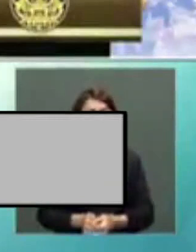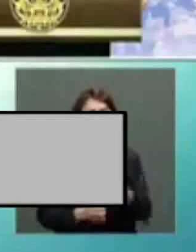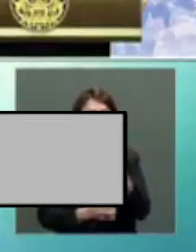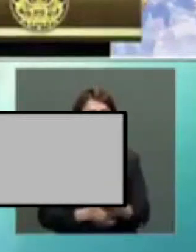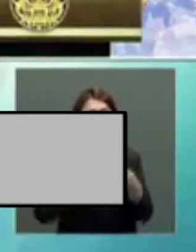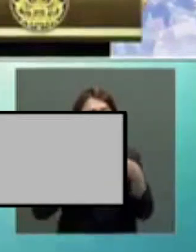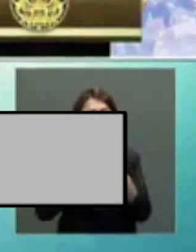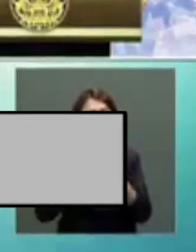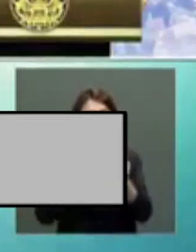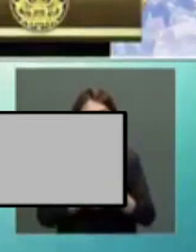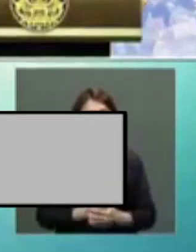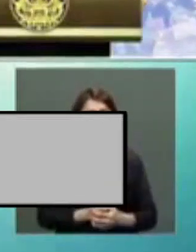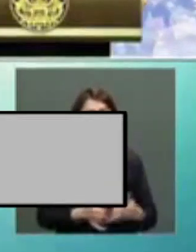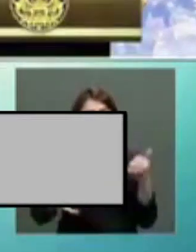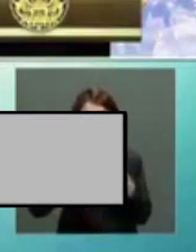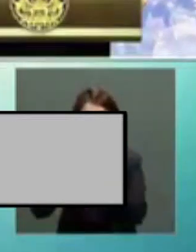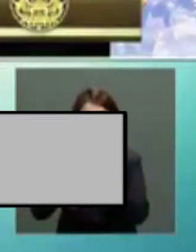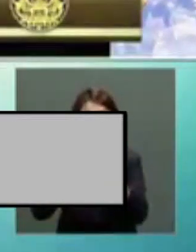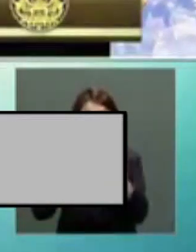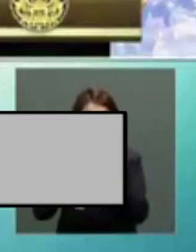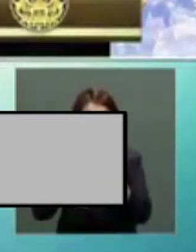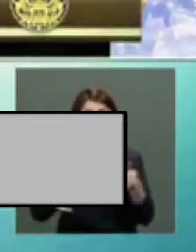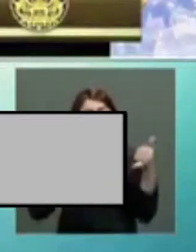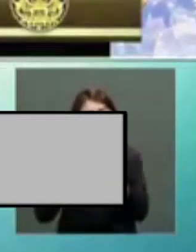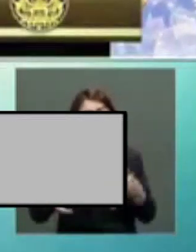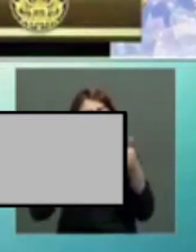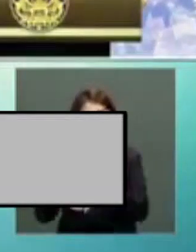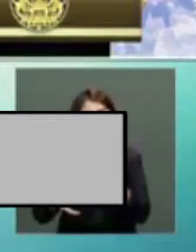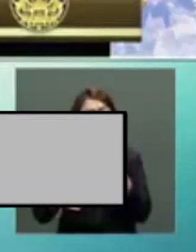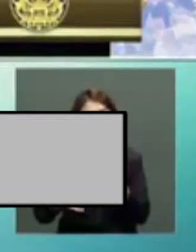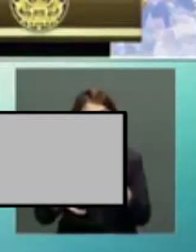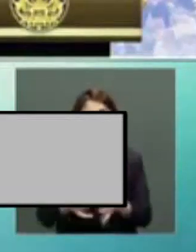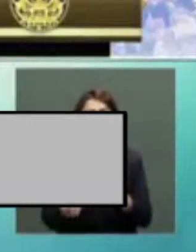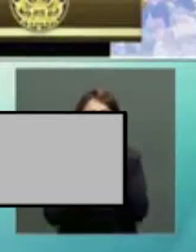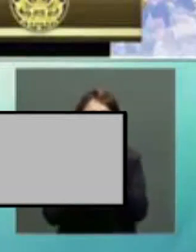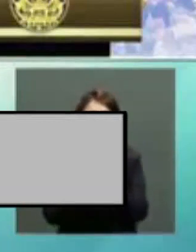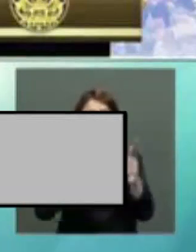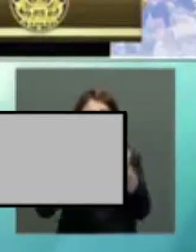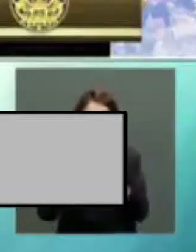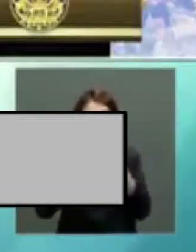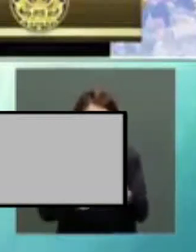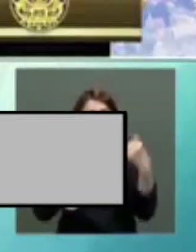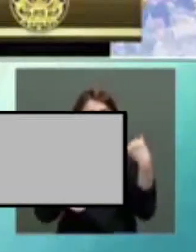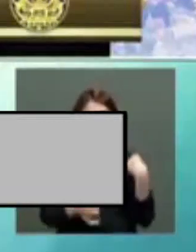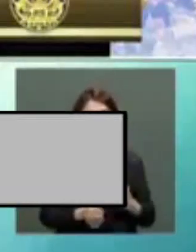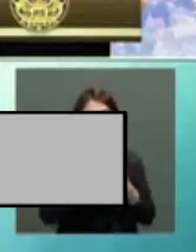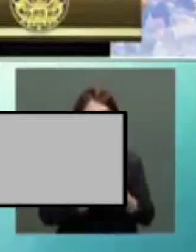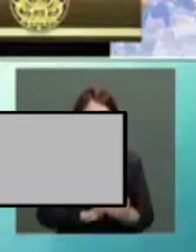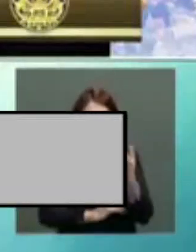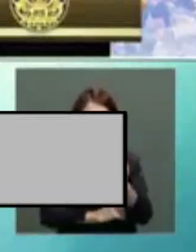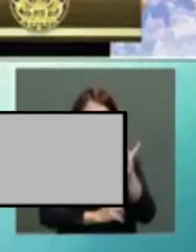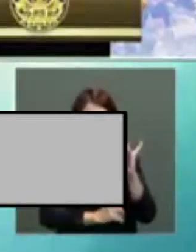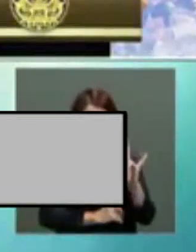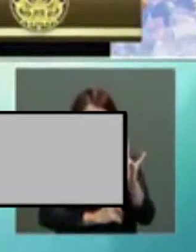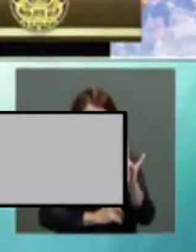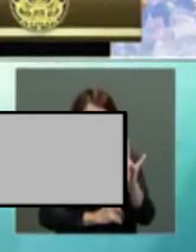กลุ่มที่สัมผัสกับผู้ป่วยยืนยันรายก่อนหน้านี้นะครับก็จะเห็นตัวเลข17รายนะครับ